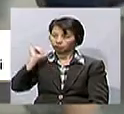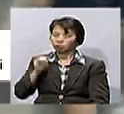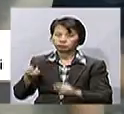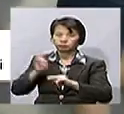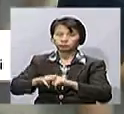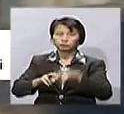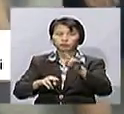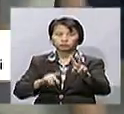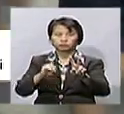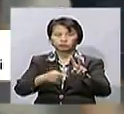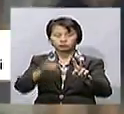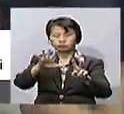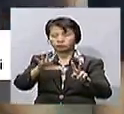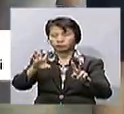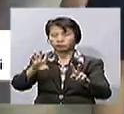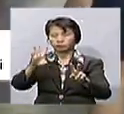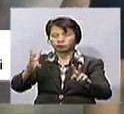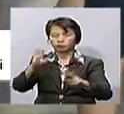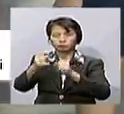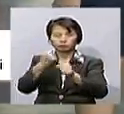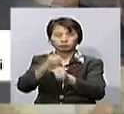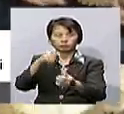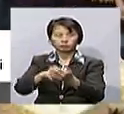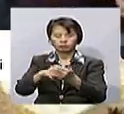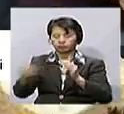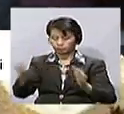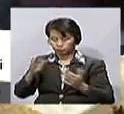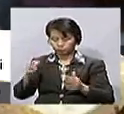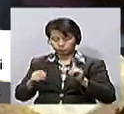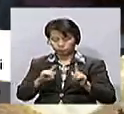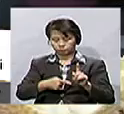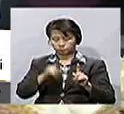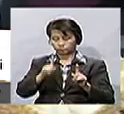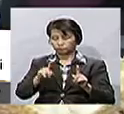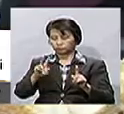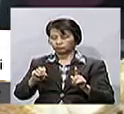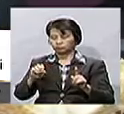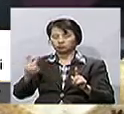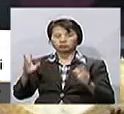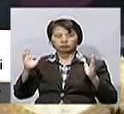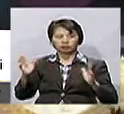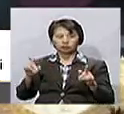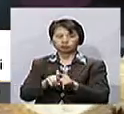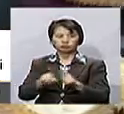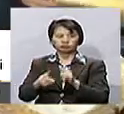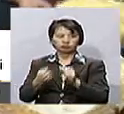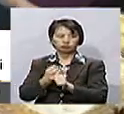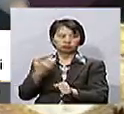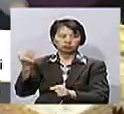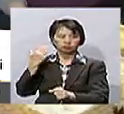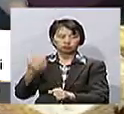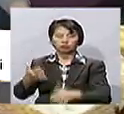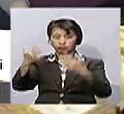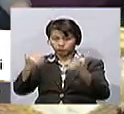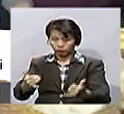kepada 2,546 untuk tahun ini berbanding 1,102 pada tempoh sama tahun lalu. Ketika ini masih